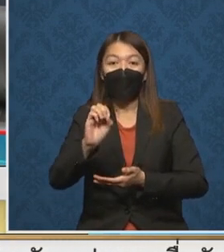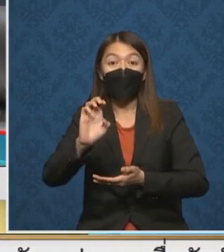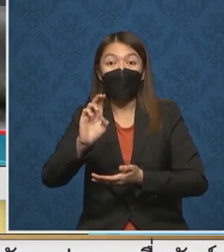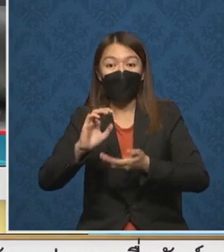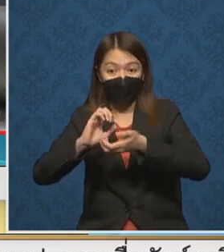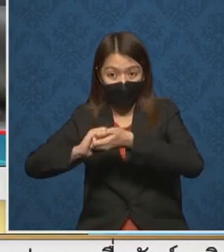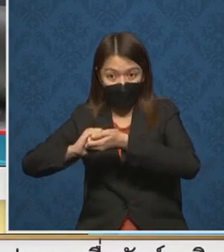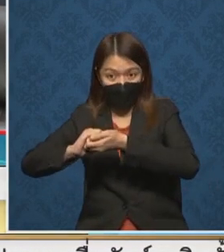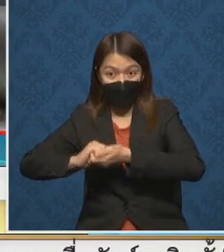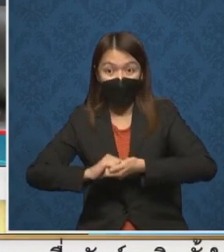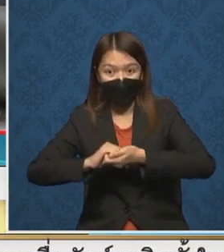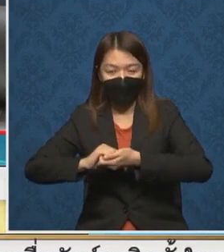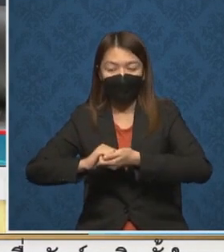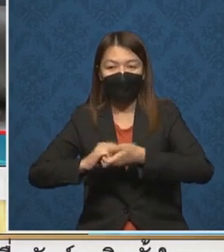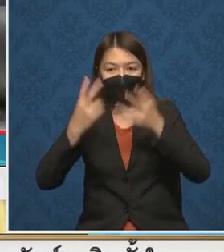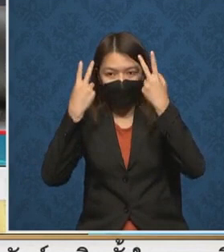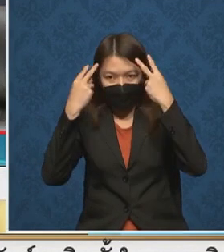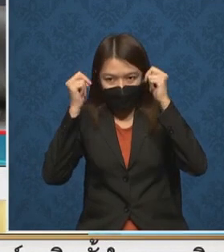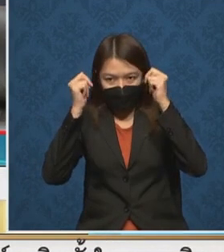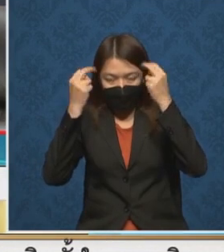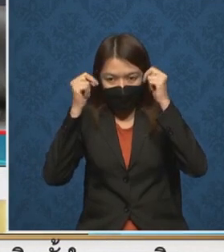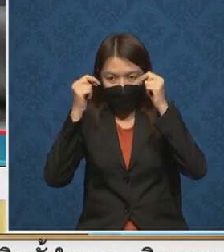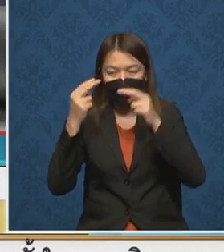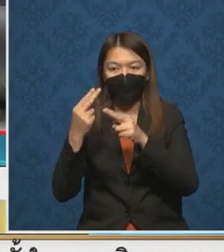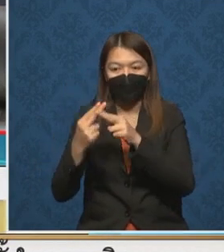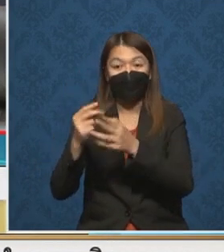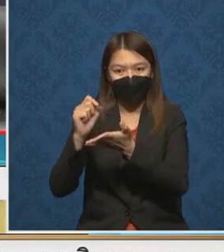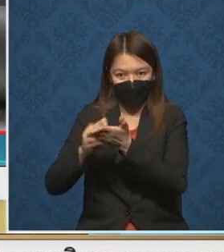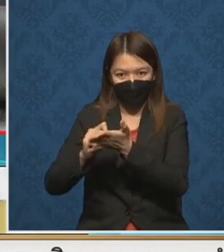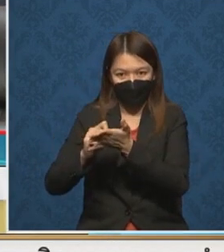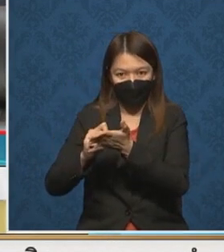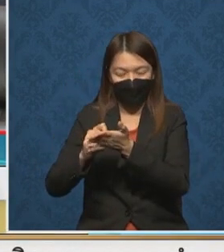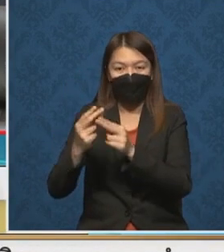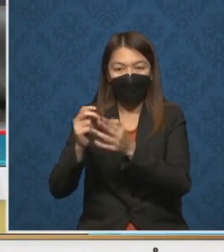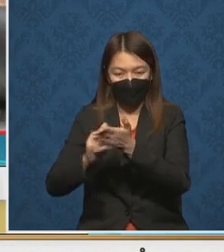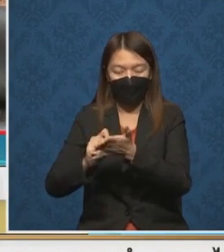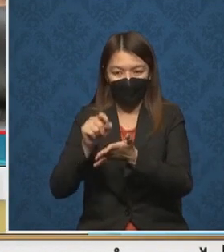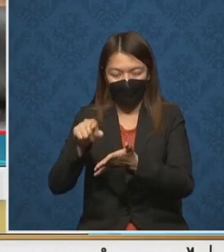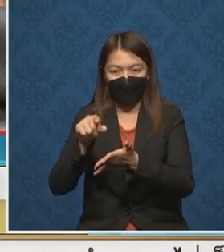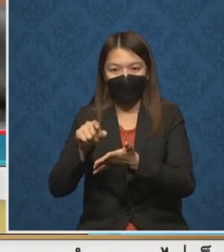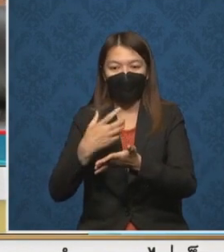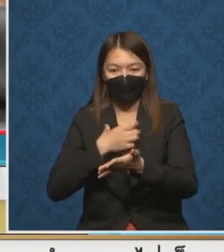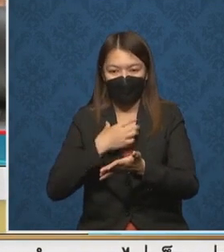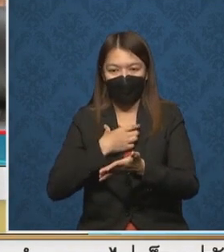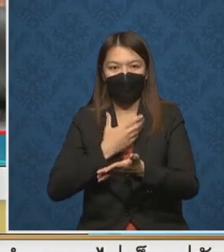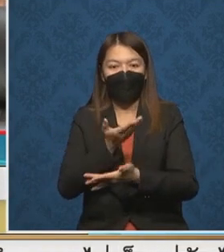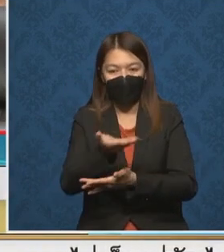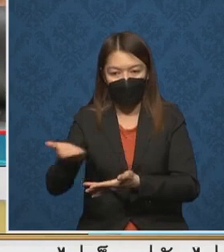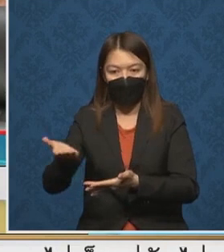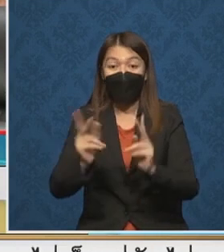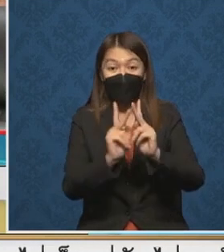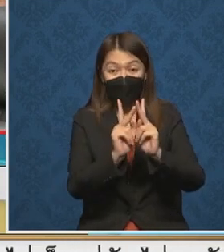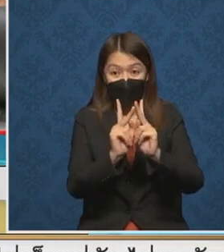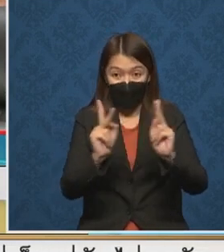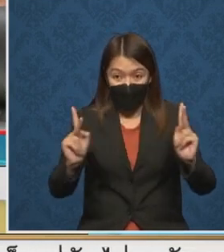ตีก็มาตั้งคำสั่ง showcasingทนายกรรตีแล้วที่สําคัผมอยากให้ฟรมเปลี่ยทำกับNathanกรรมการ